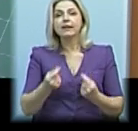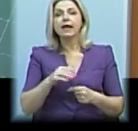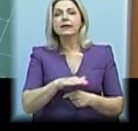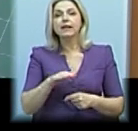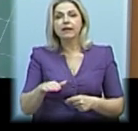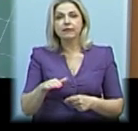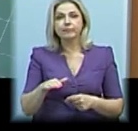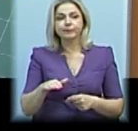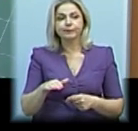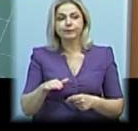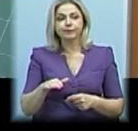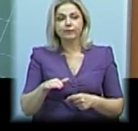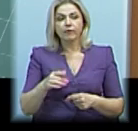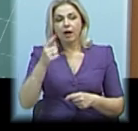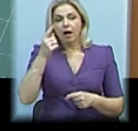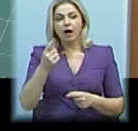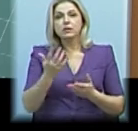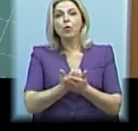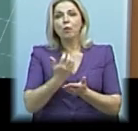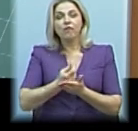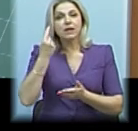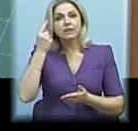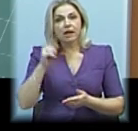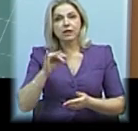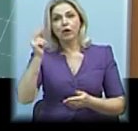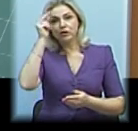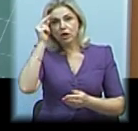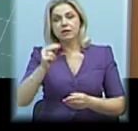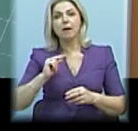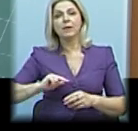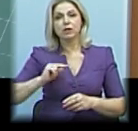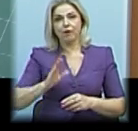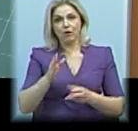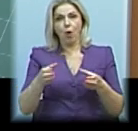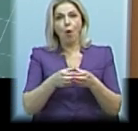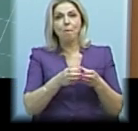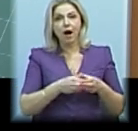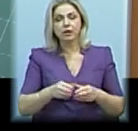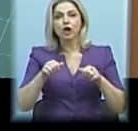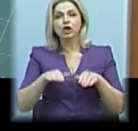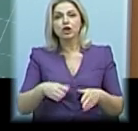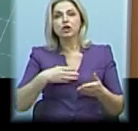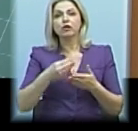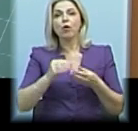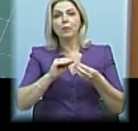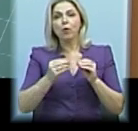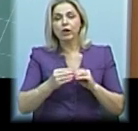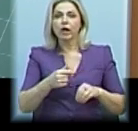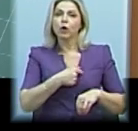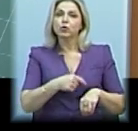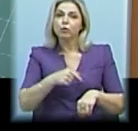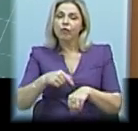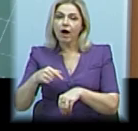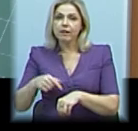вірніше, навіть здобувають не тільки знання, вони вчаться працювати у команді, вирішувати свої проблеми, співчувати